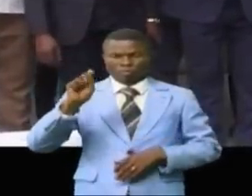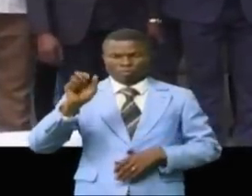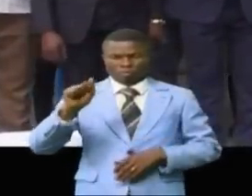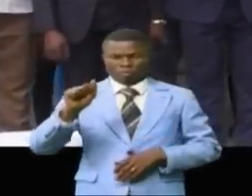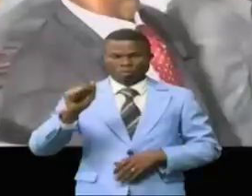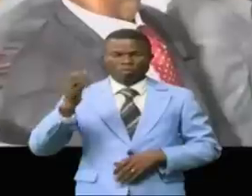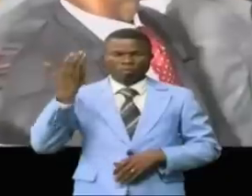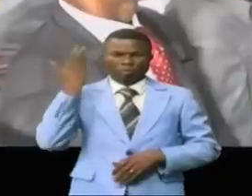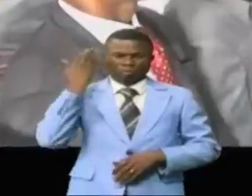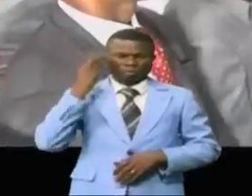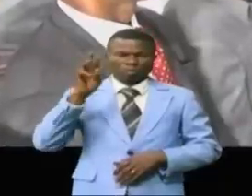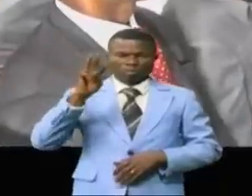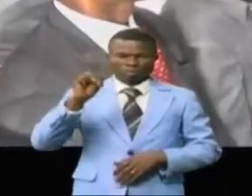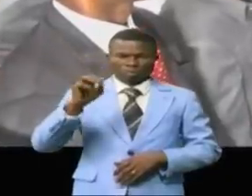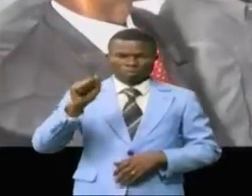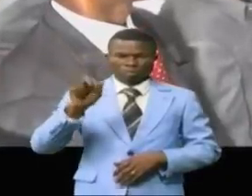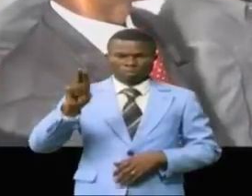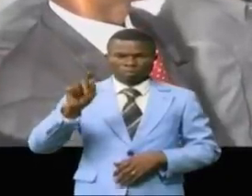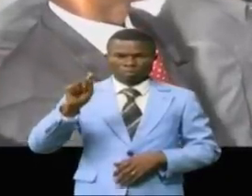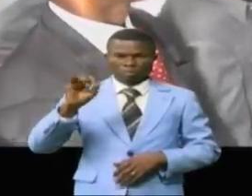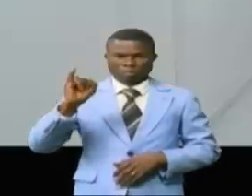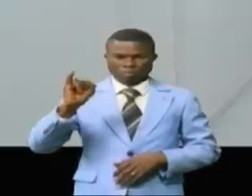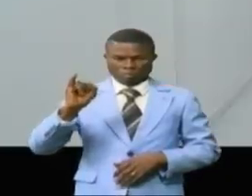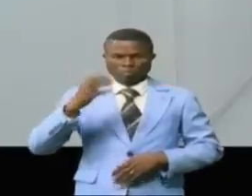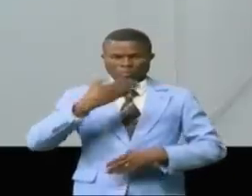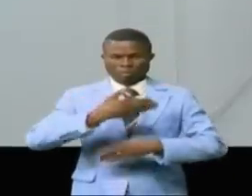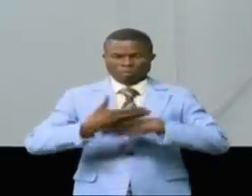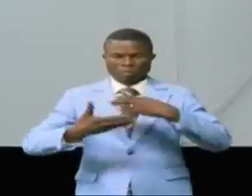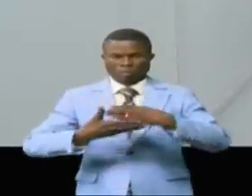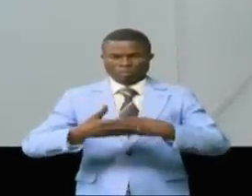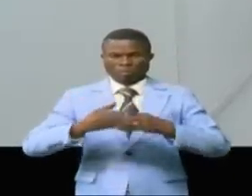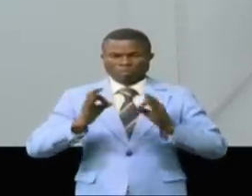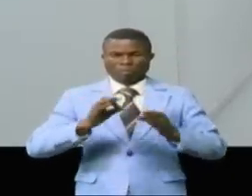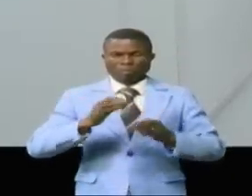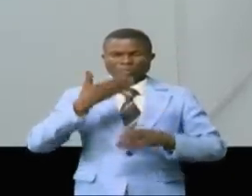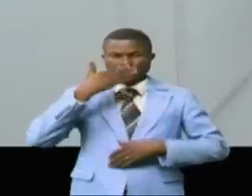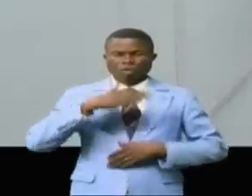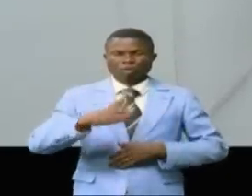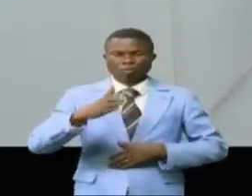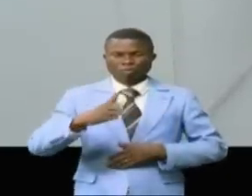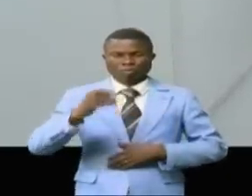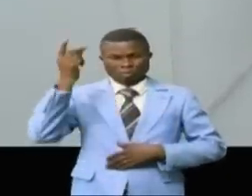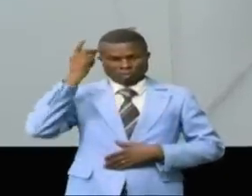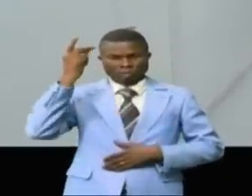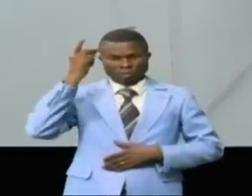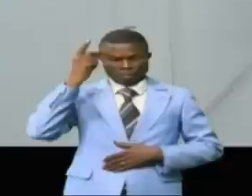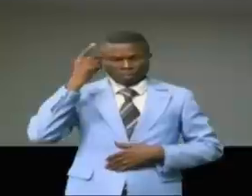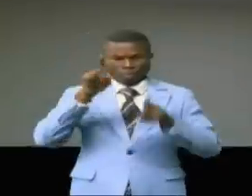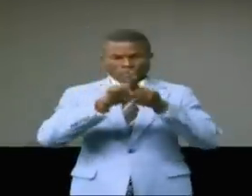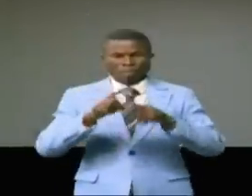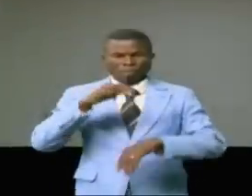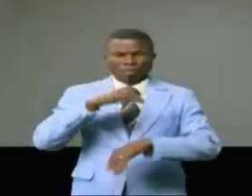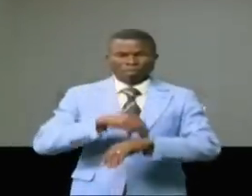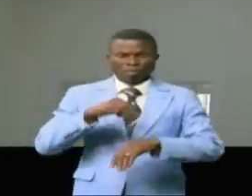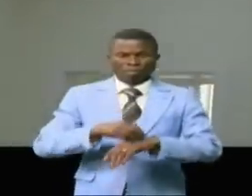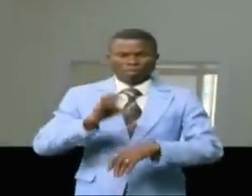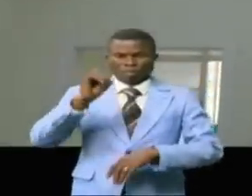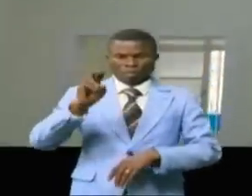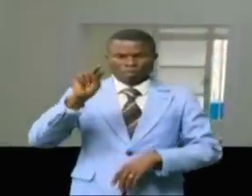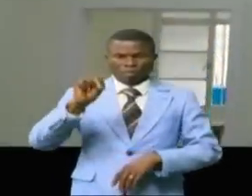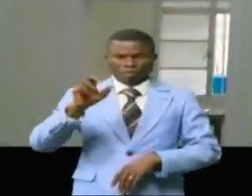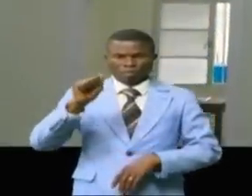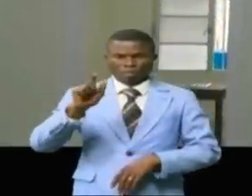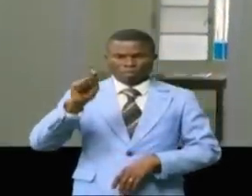Martin Lukusa, a procédé à la réhabilitation du centre de santé de Kinshasa et de Matadi de l'ONATRA.